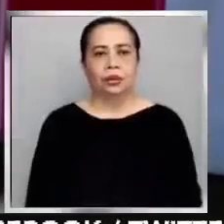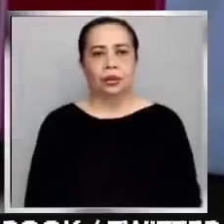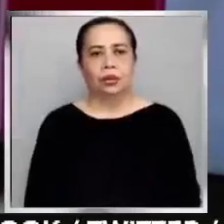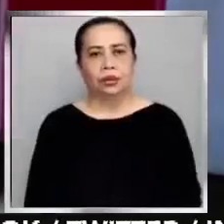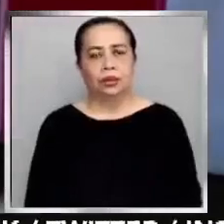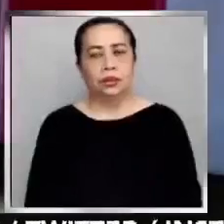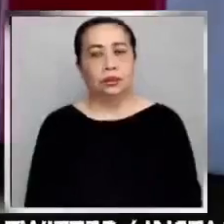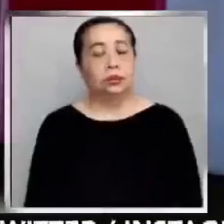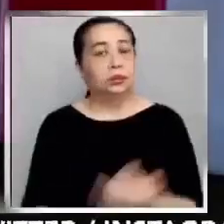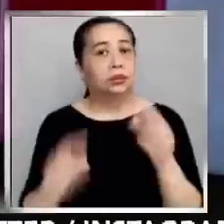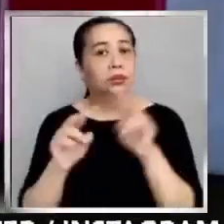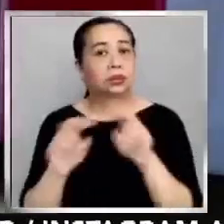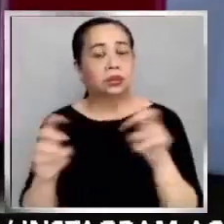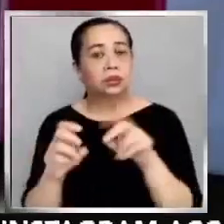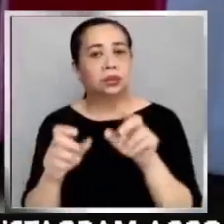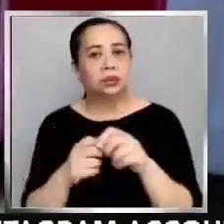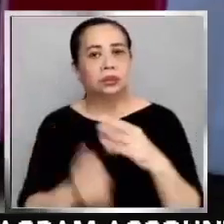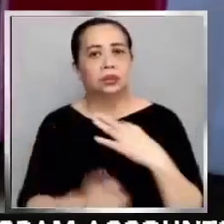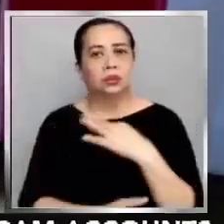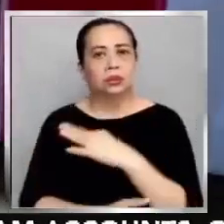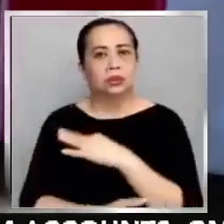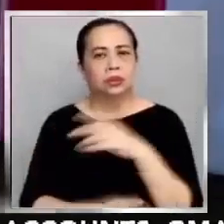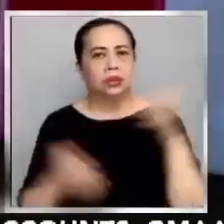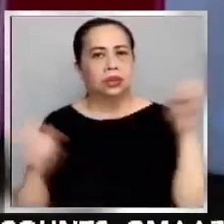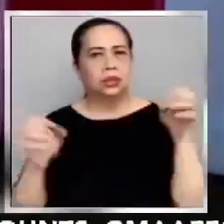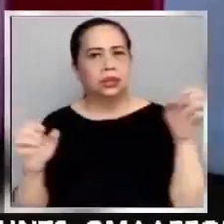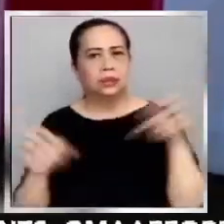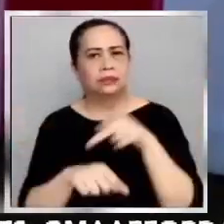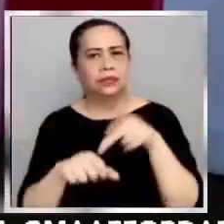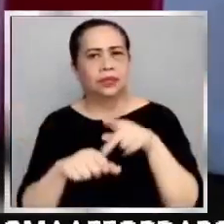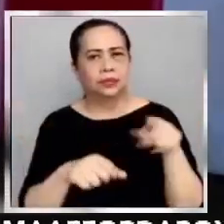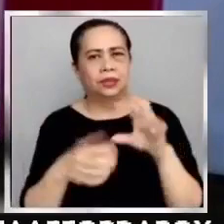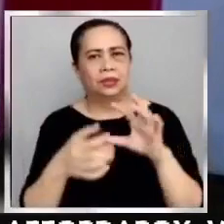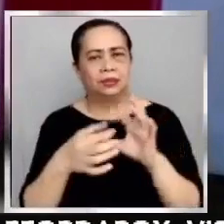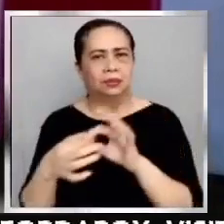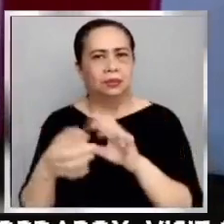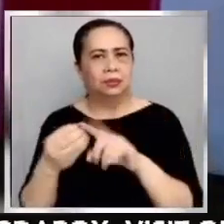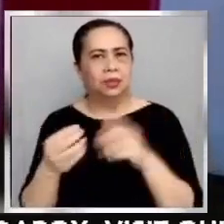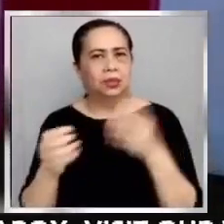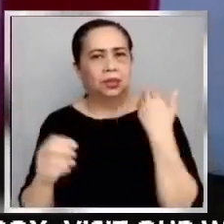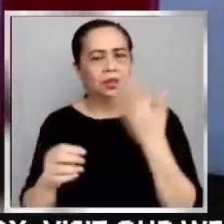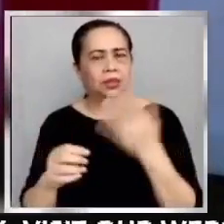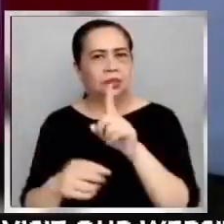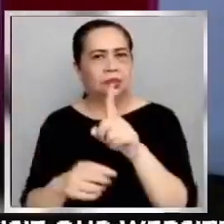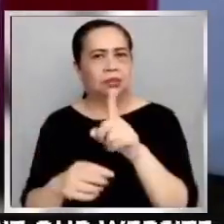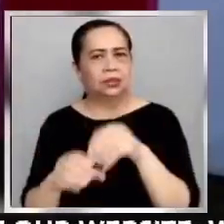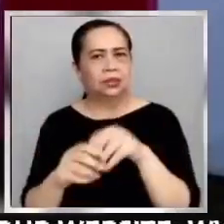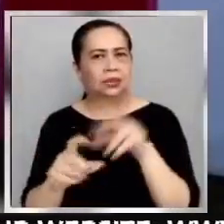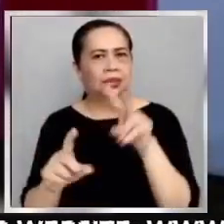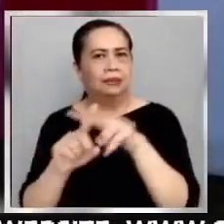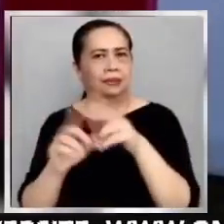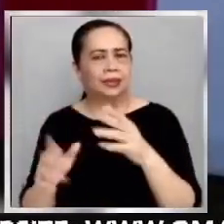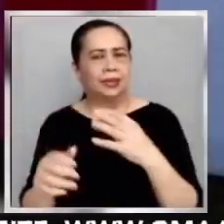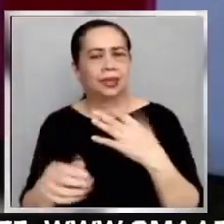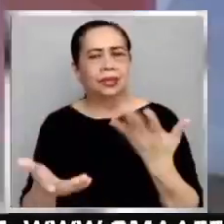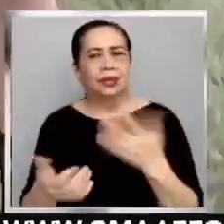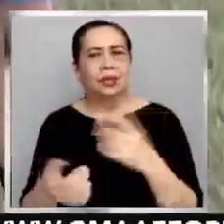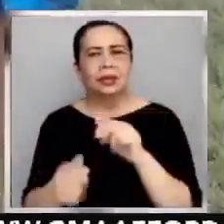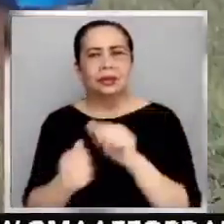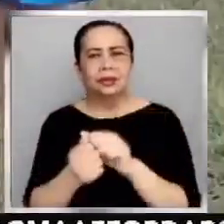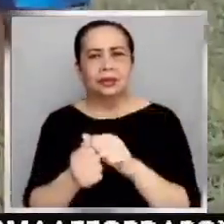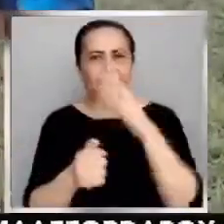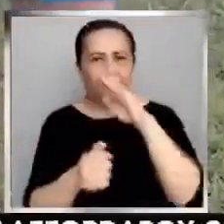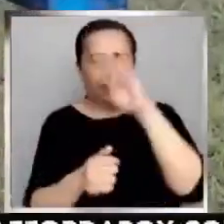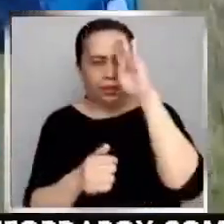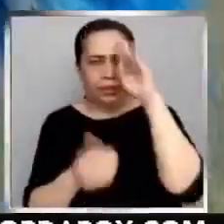Nag-iimbestiga na po ang Fraternal Order of Eagles of the Philippines kaugnay ng pagkamatay ng isa umuno nitong aplikante sa Cavite. Inaalam na raw